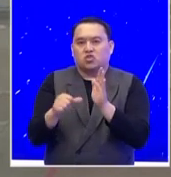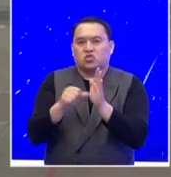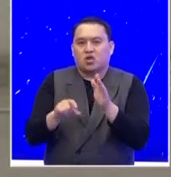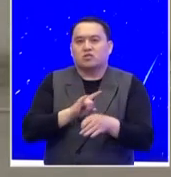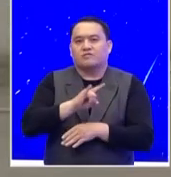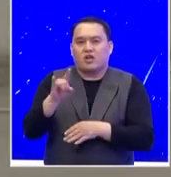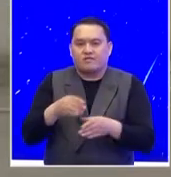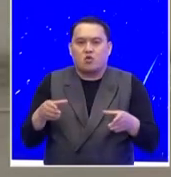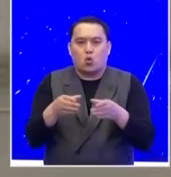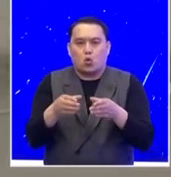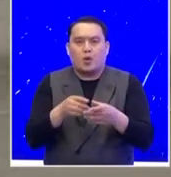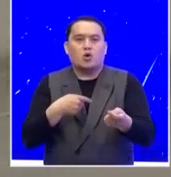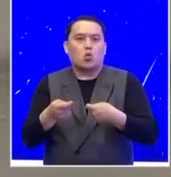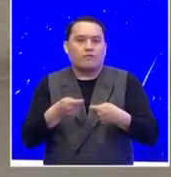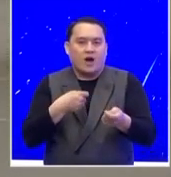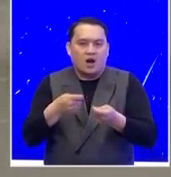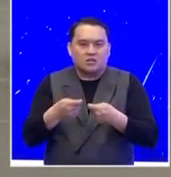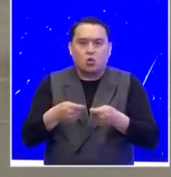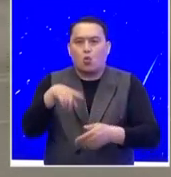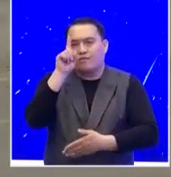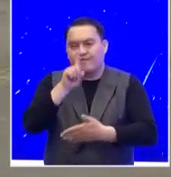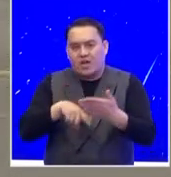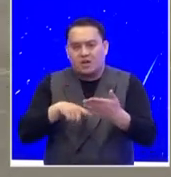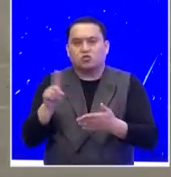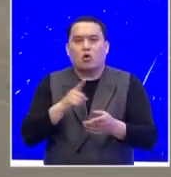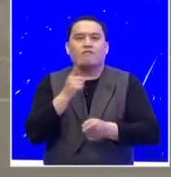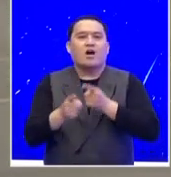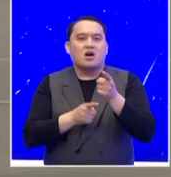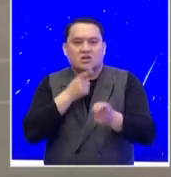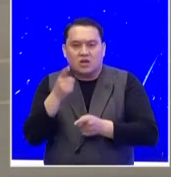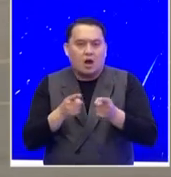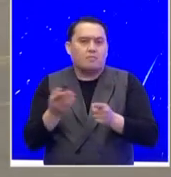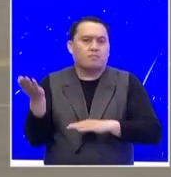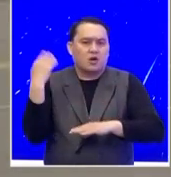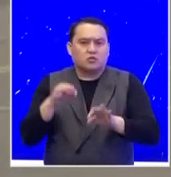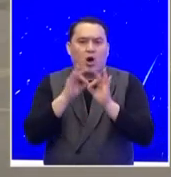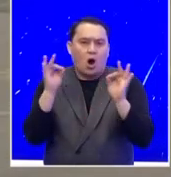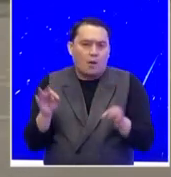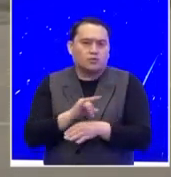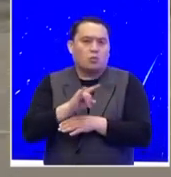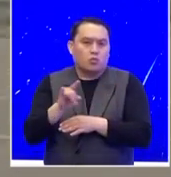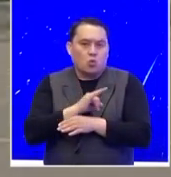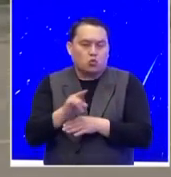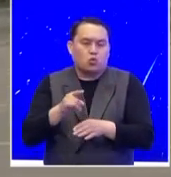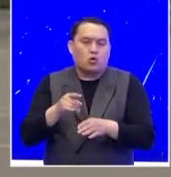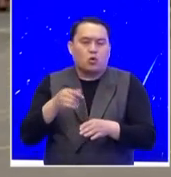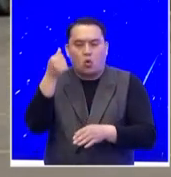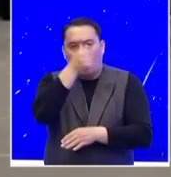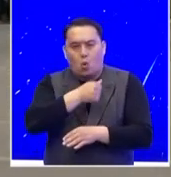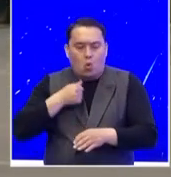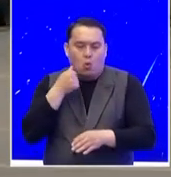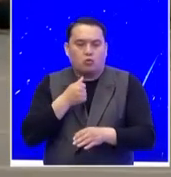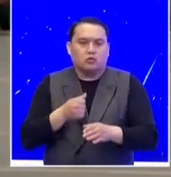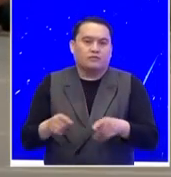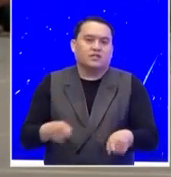760 самолетов авиагруппы. Руководство концерна уверено, что на восстановление прежнего объема авиаперевозок уйдут годы.